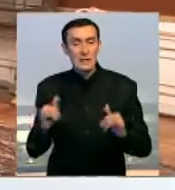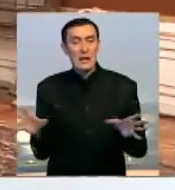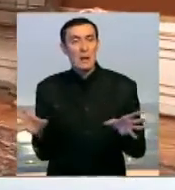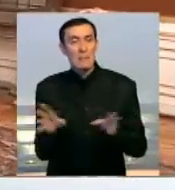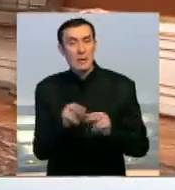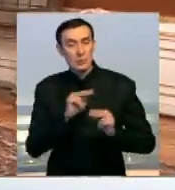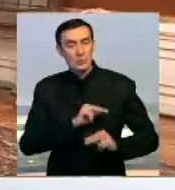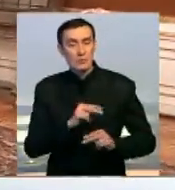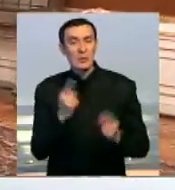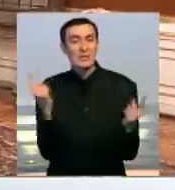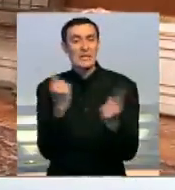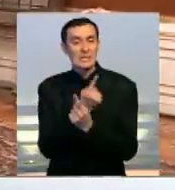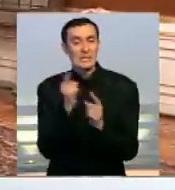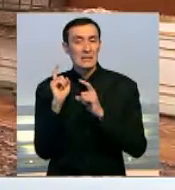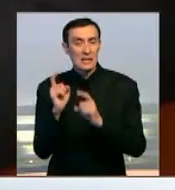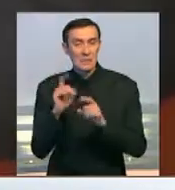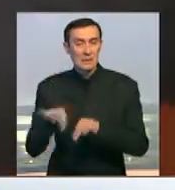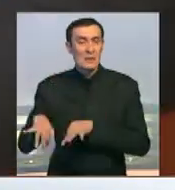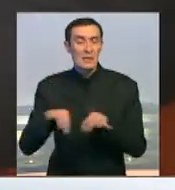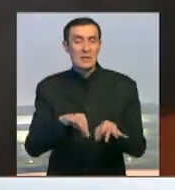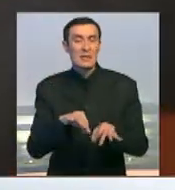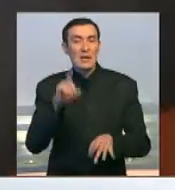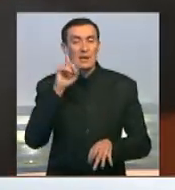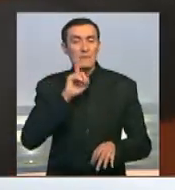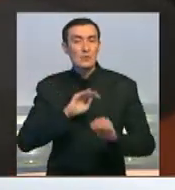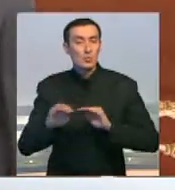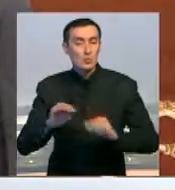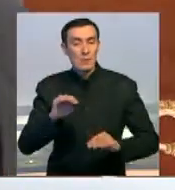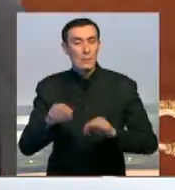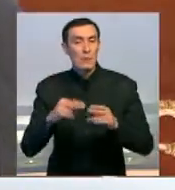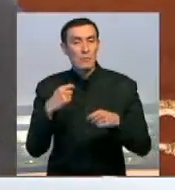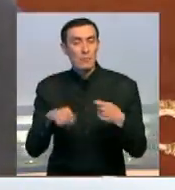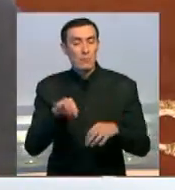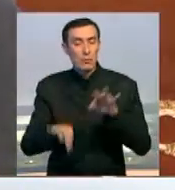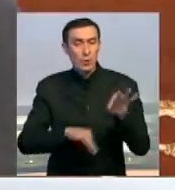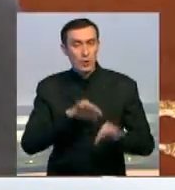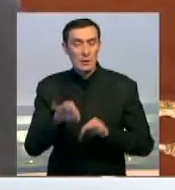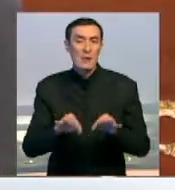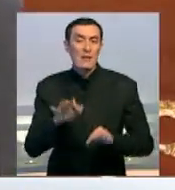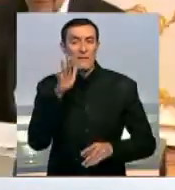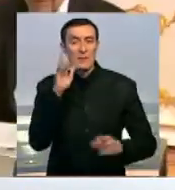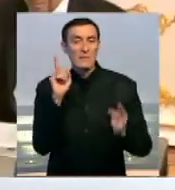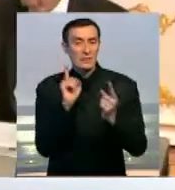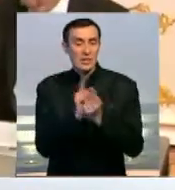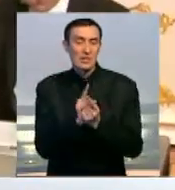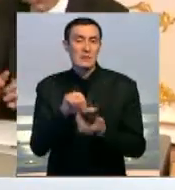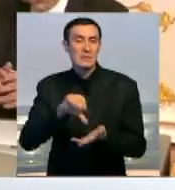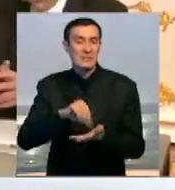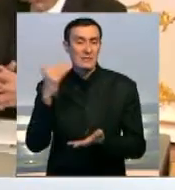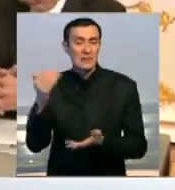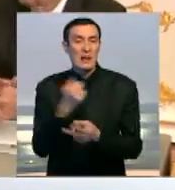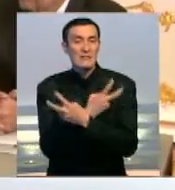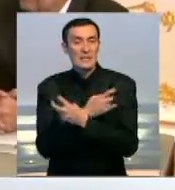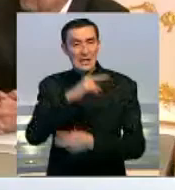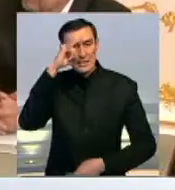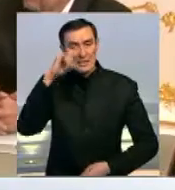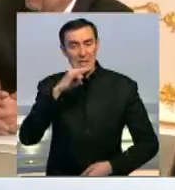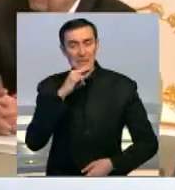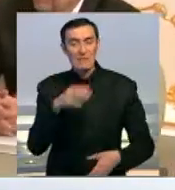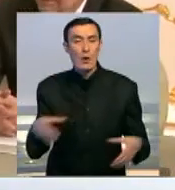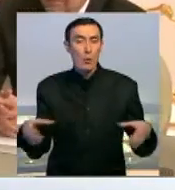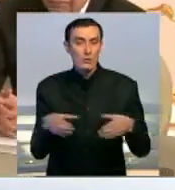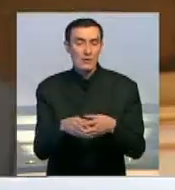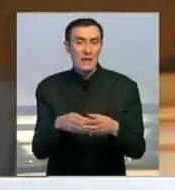партнерство по транзитно-транспортным и инфраструктурным проектам. Во время встреч Кайрата Абдрахманова с представителями